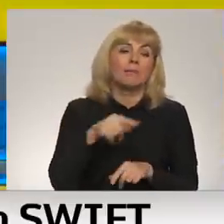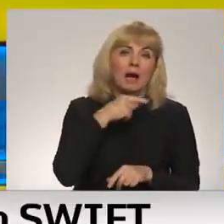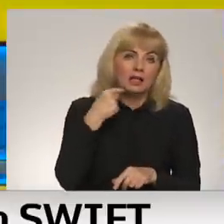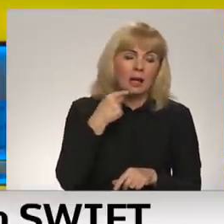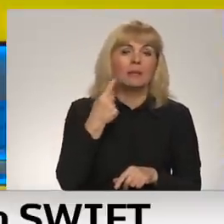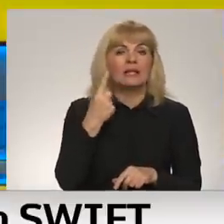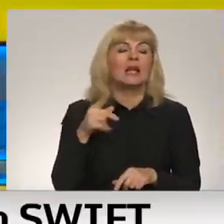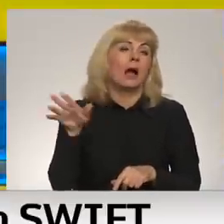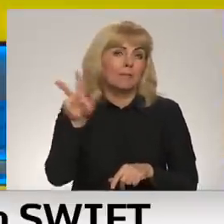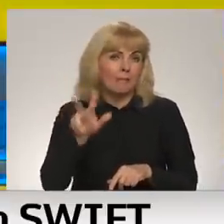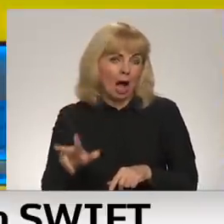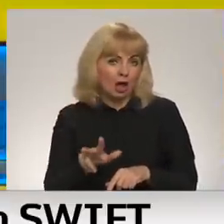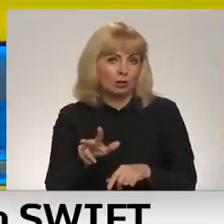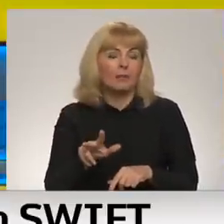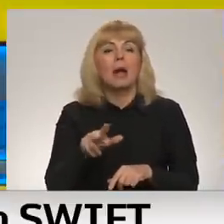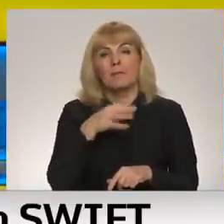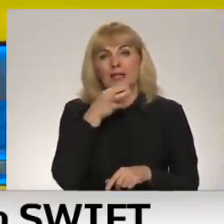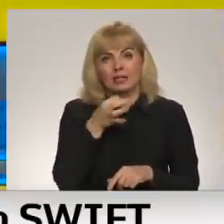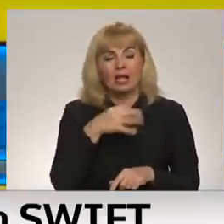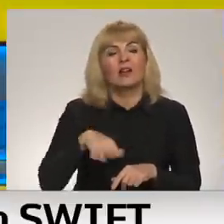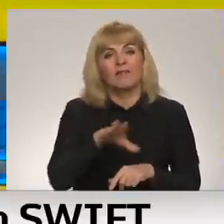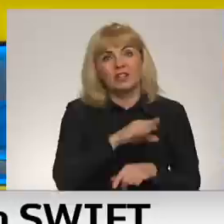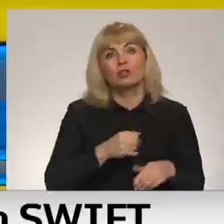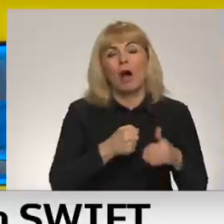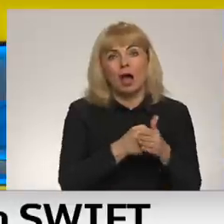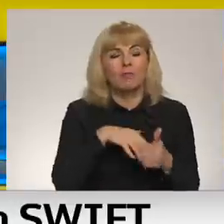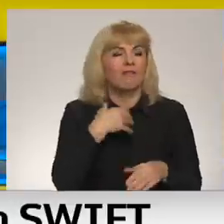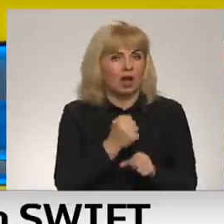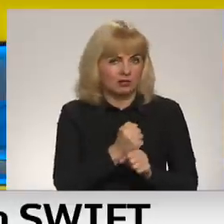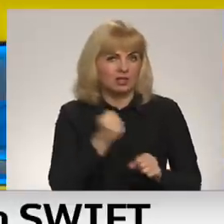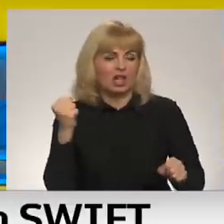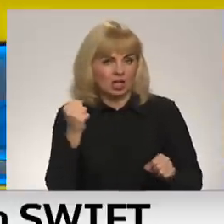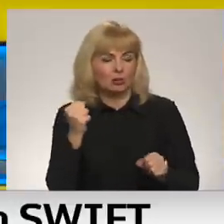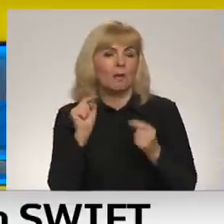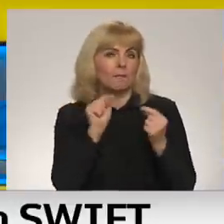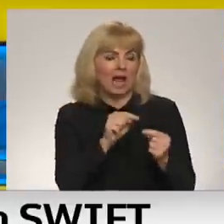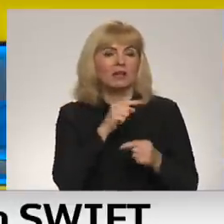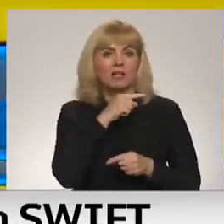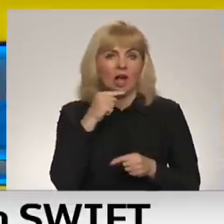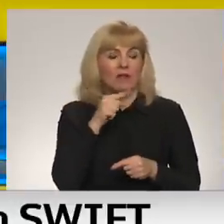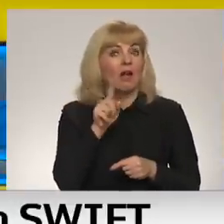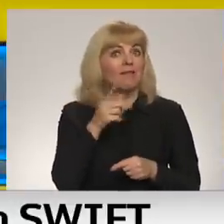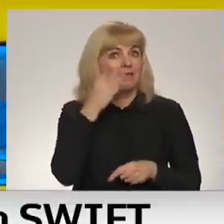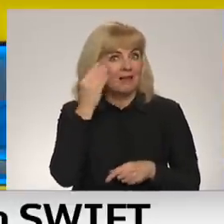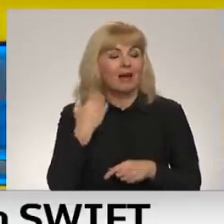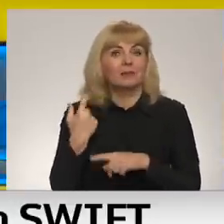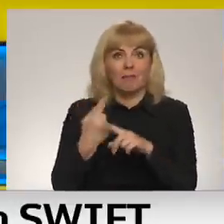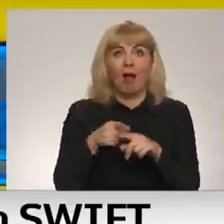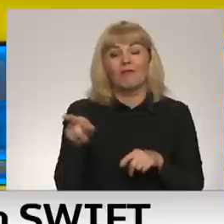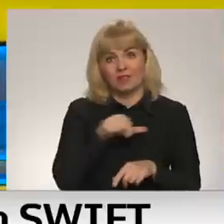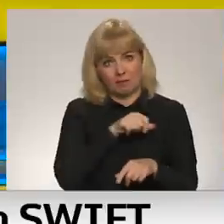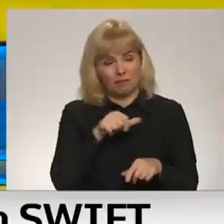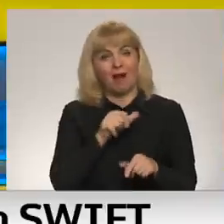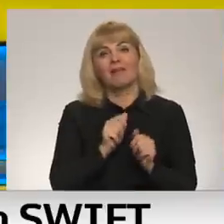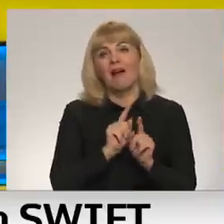Baltijas valsts, mēs publiski teicām, jā, mēs visu šo te atbalstam un vajag stingri maksimāli vērsties pret Krieviju, bet neaizmirsīsim par Baltkrieviju, kas ir līdzatbildīga un